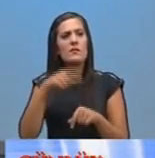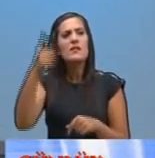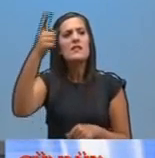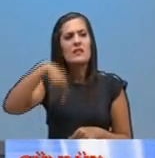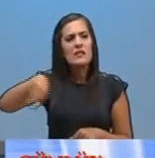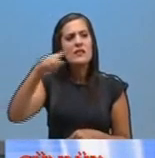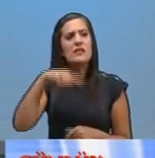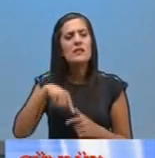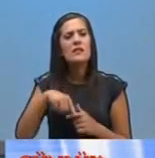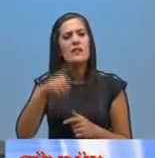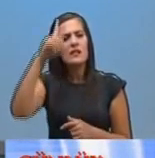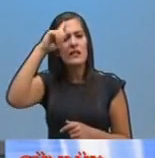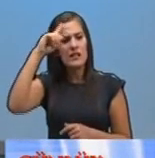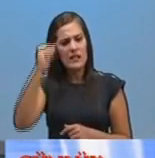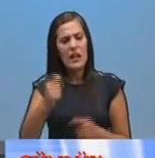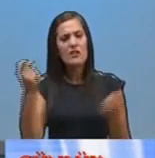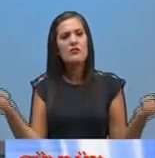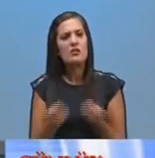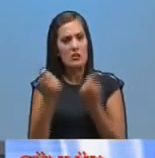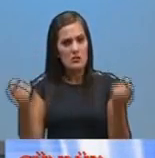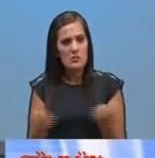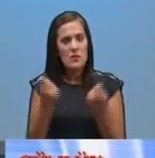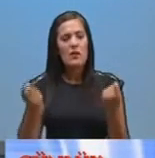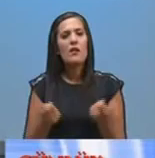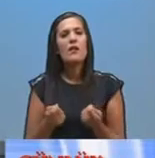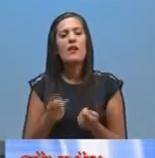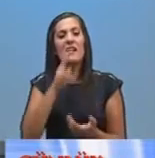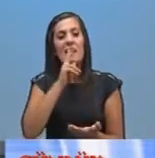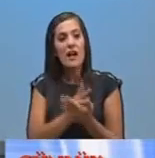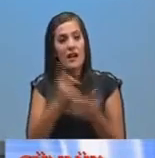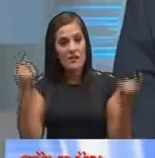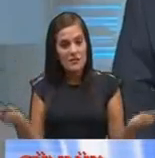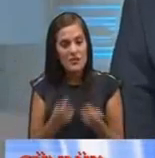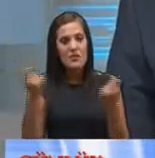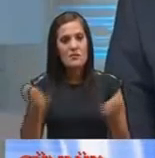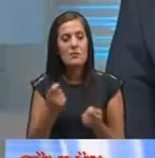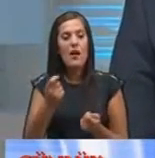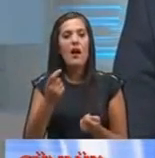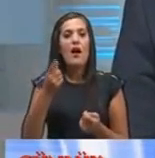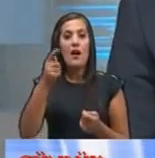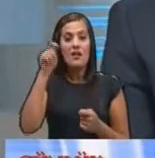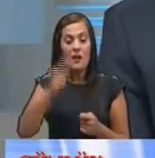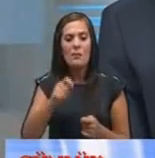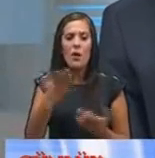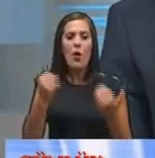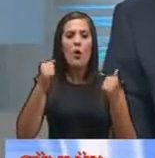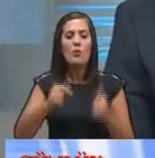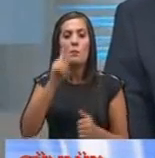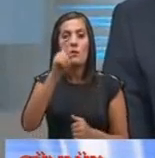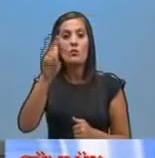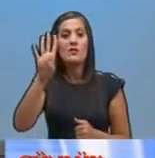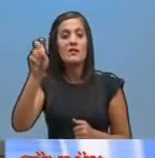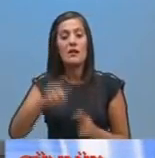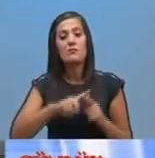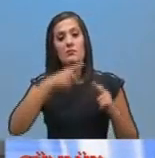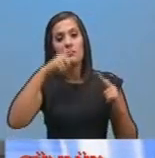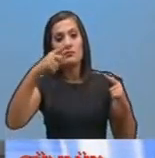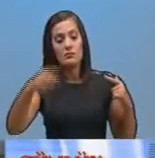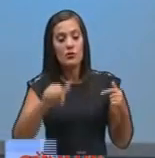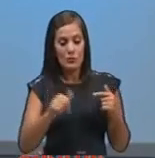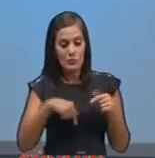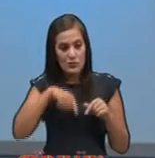sizlerin inatçı çalışmalarınız değil mi? Kararlı çalışmalarınız sayesinde artık oturdu 1948'den evet. söz ediyoruz